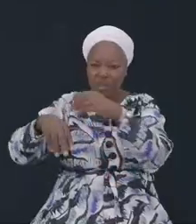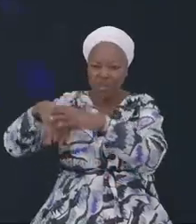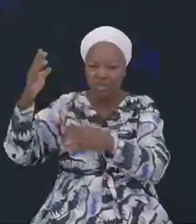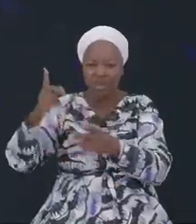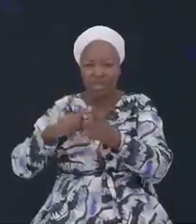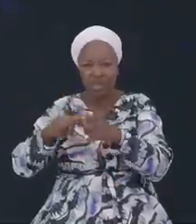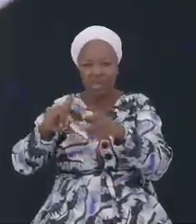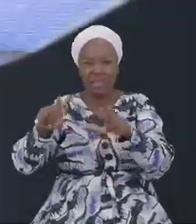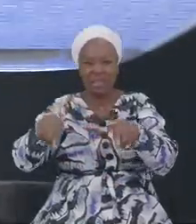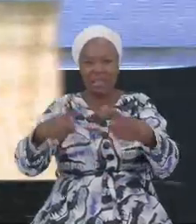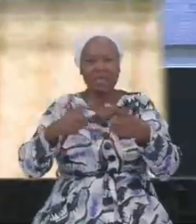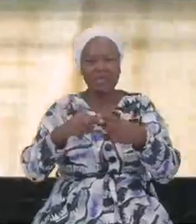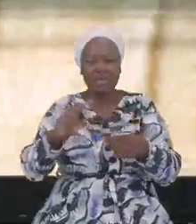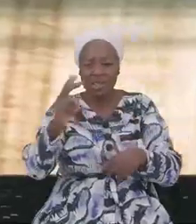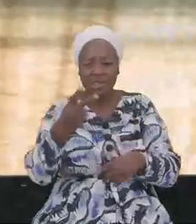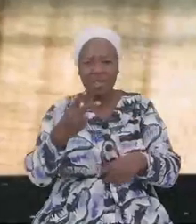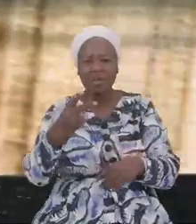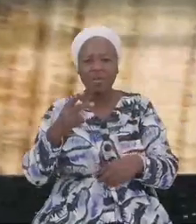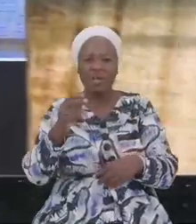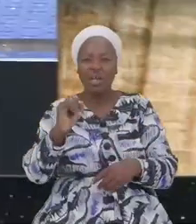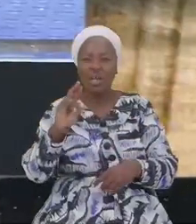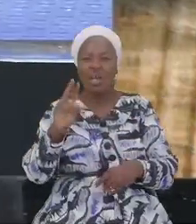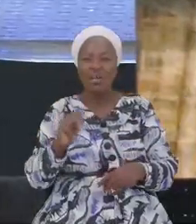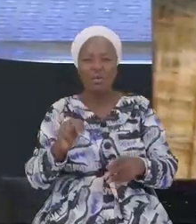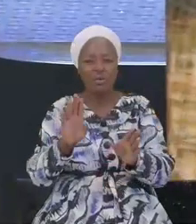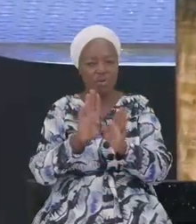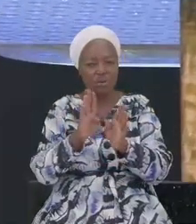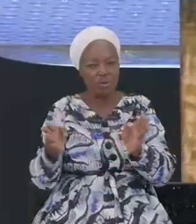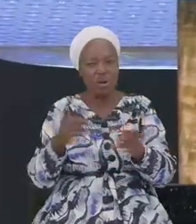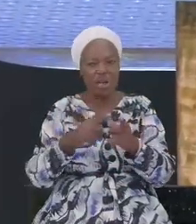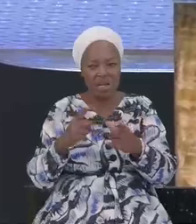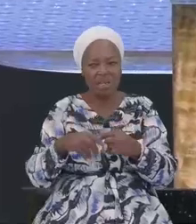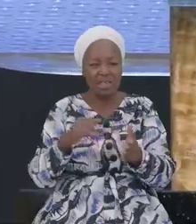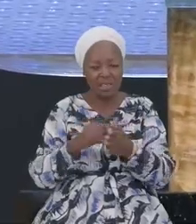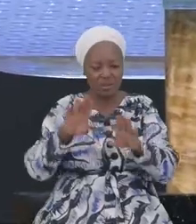Et il est allé à la deuxième porte. Elle